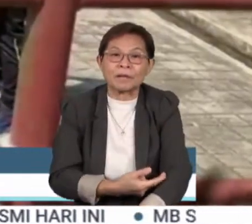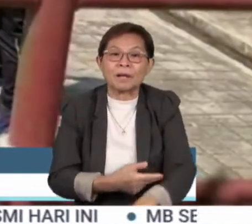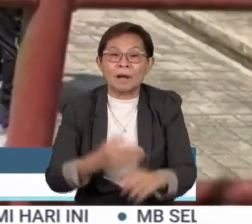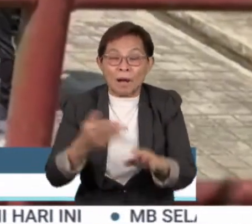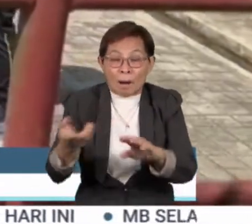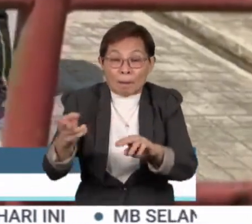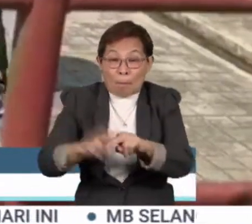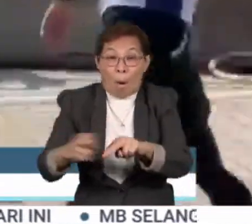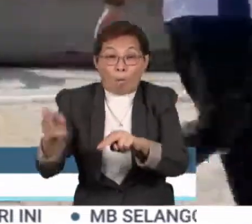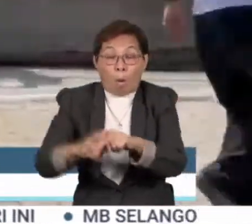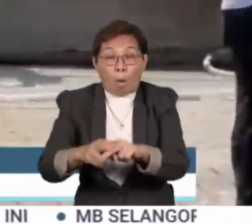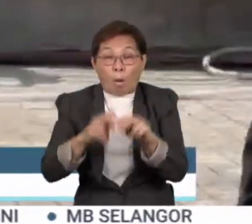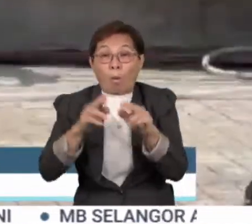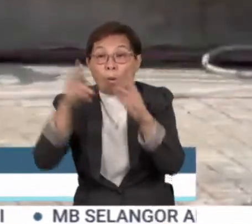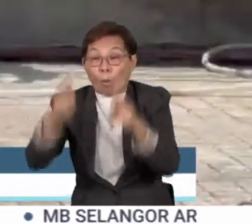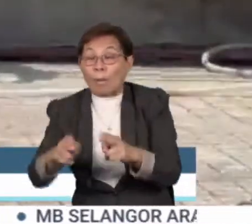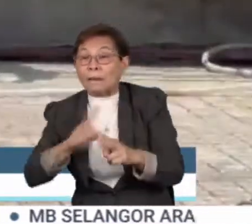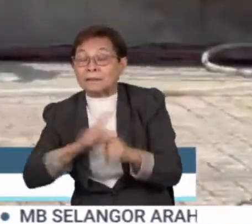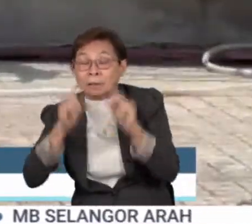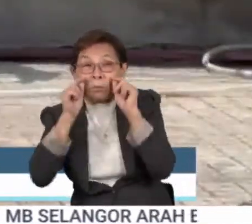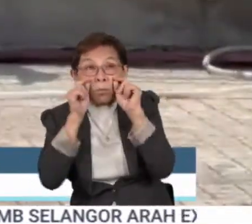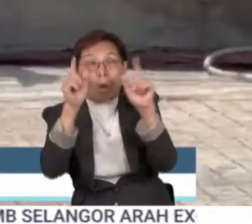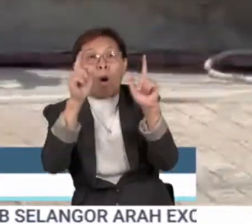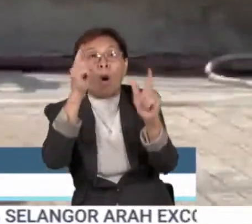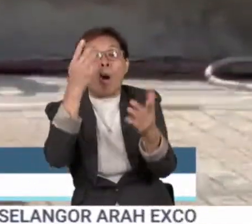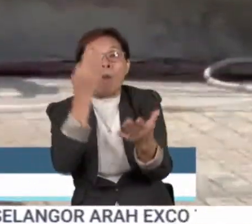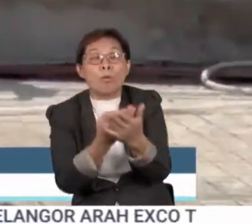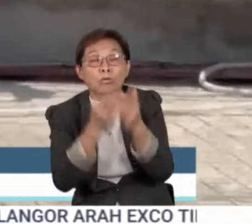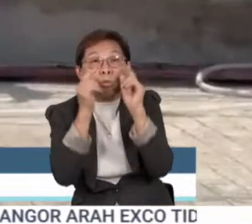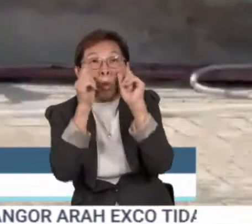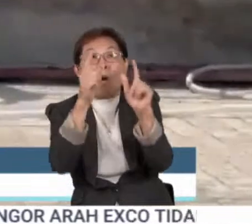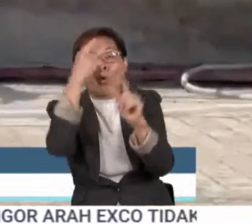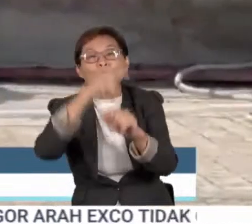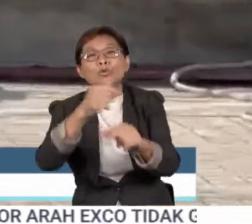Peningkatan itu bukti kesedaran umat Islam untuk mengerjakan ibadah korban.